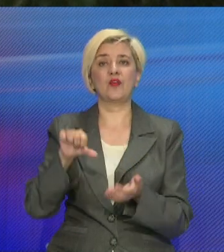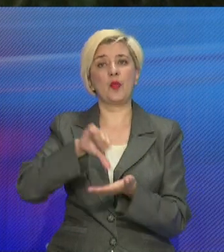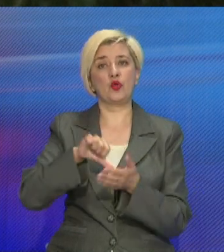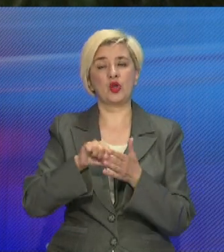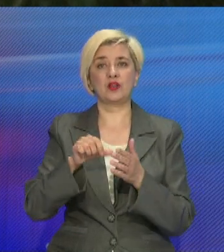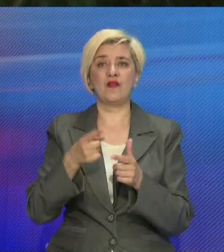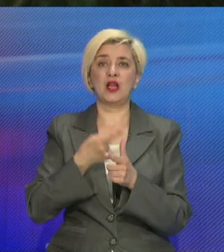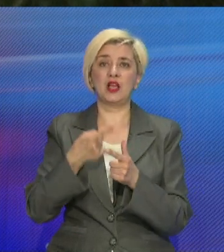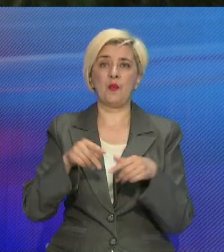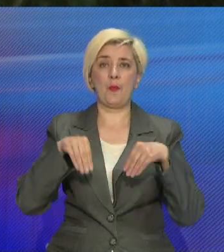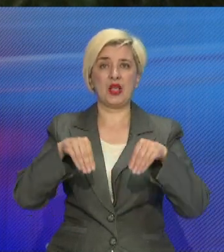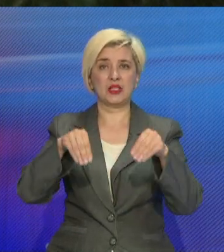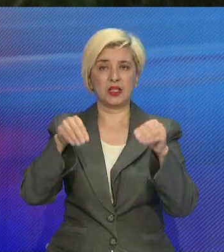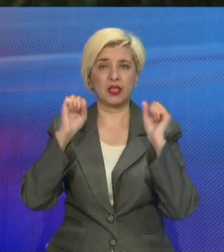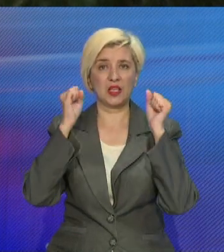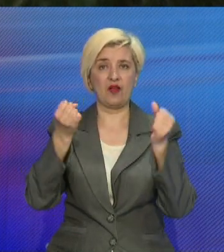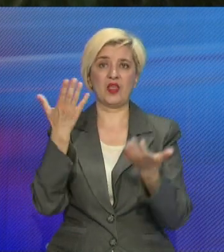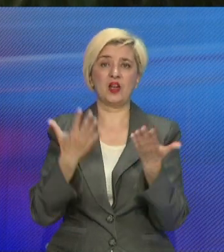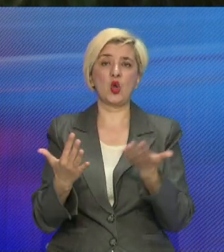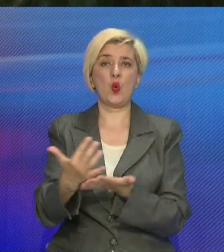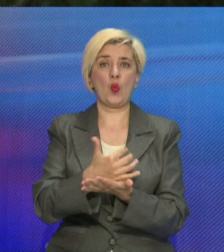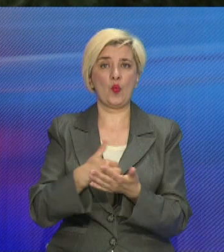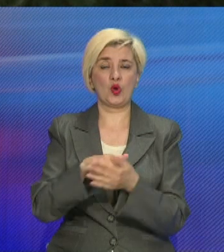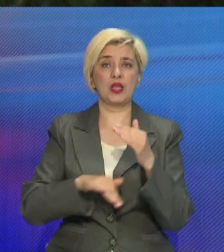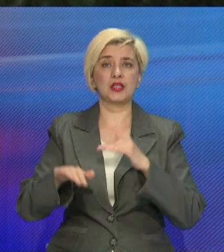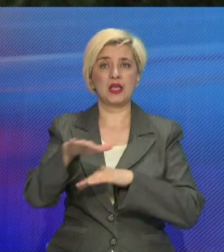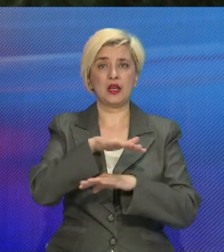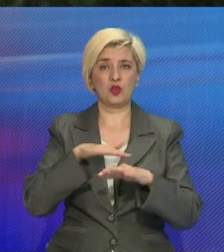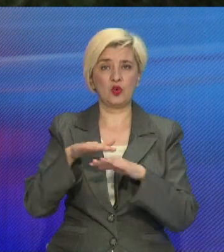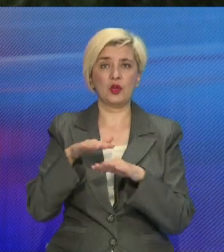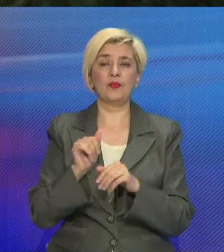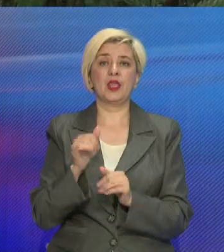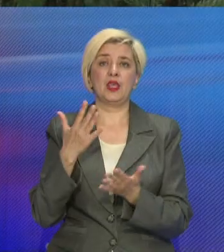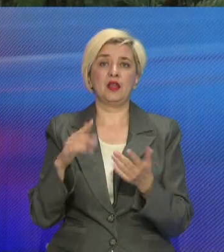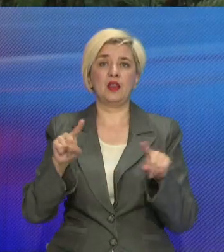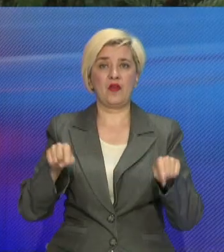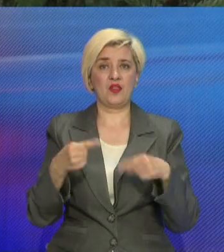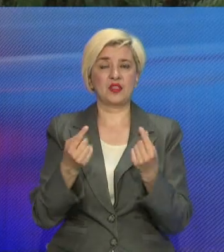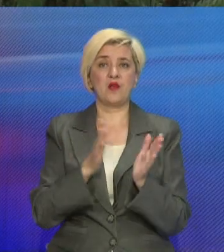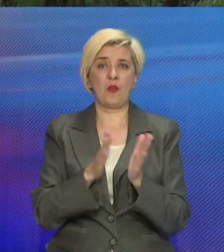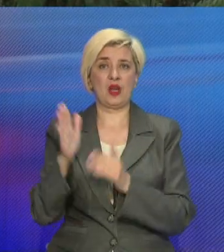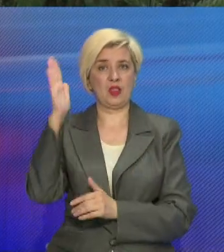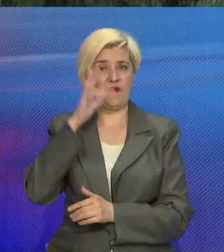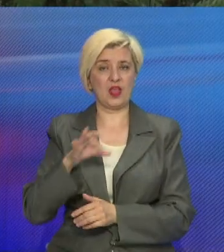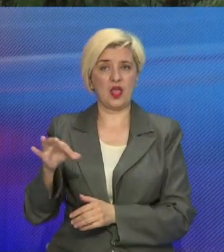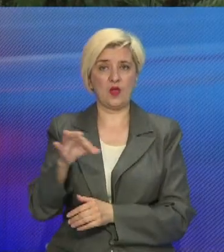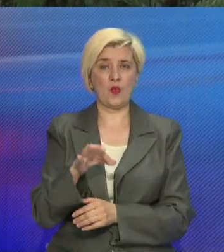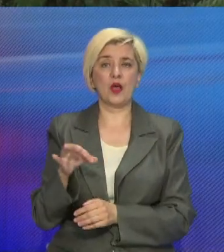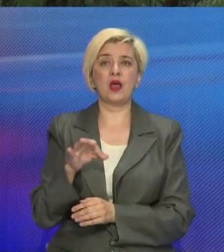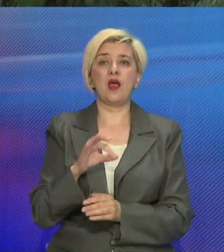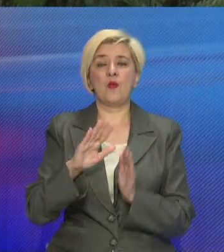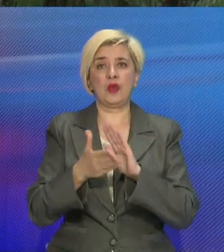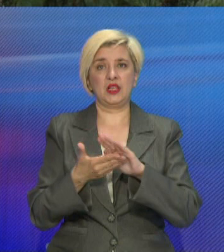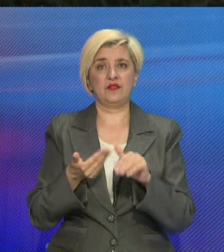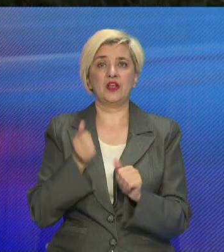деревьев, либо в уборке территории, либо в наведении какого-то порядка на водоемах и так далее. Призвать можно только соблюдать порядок, это